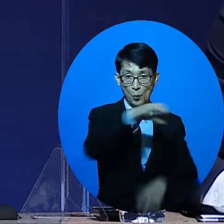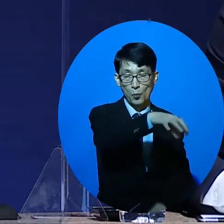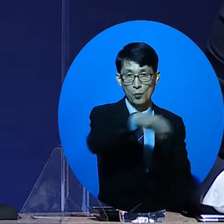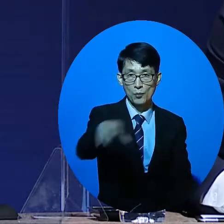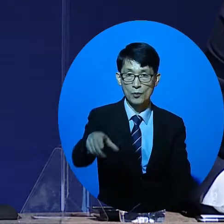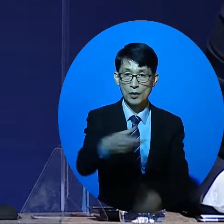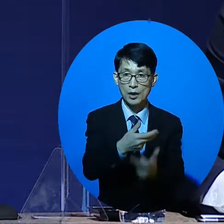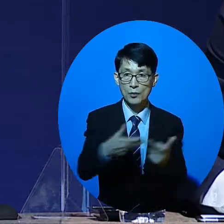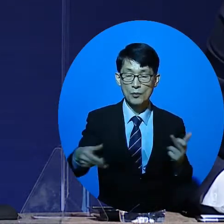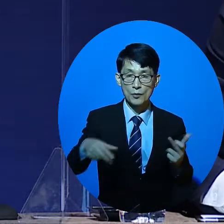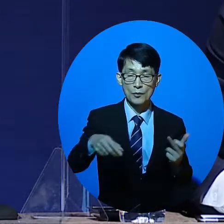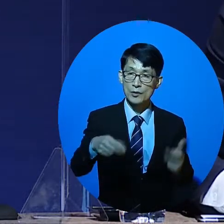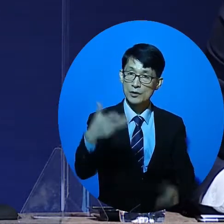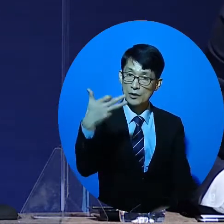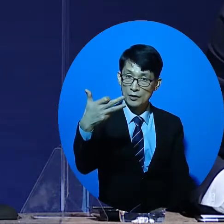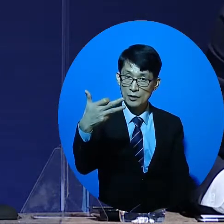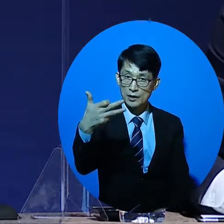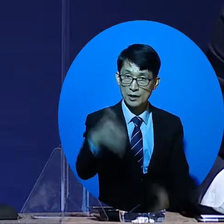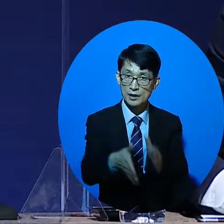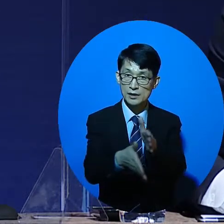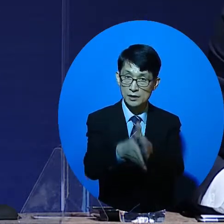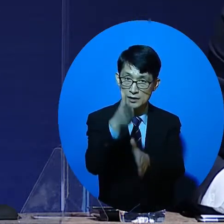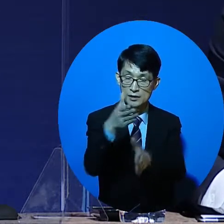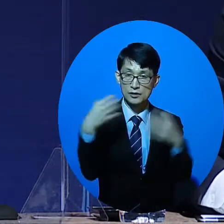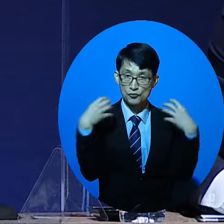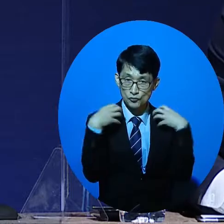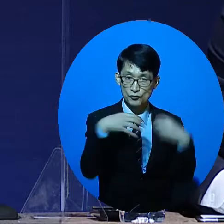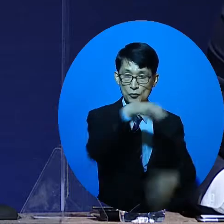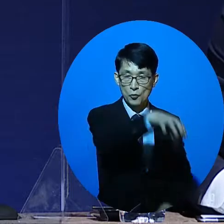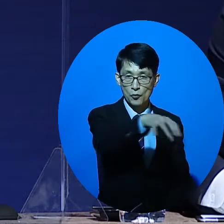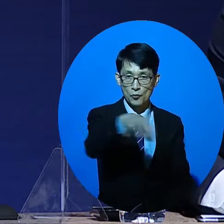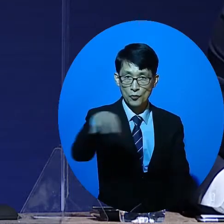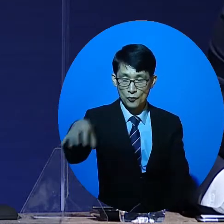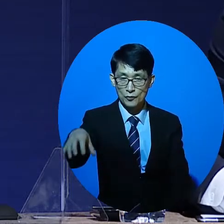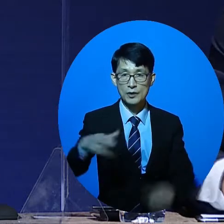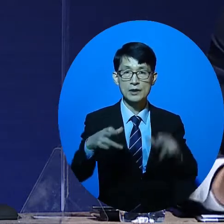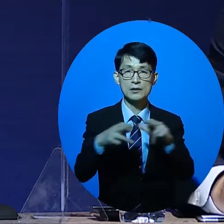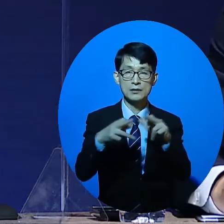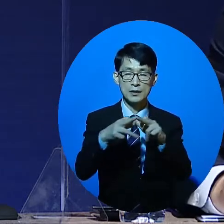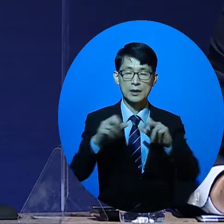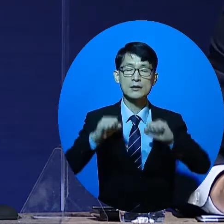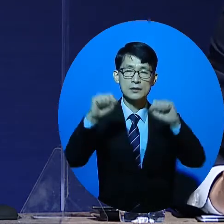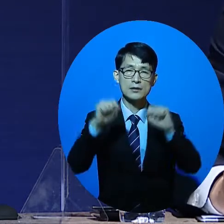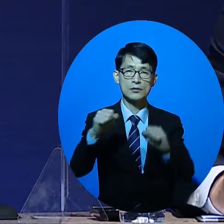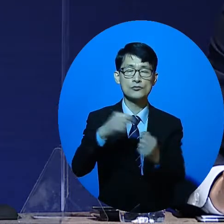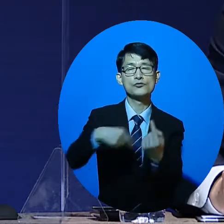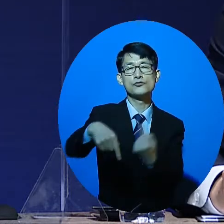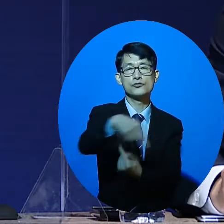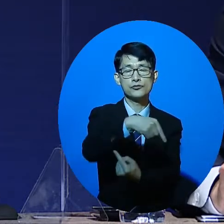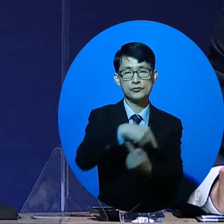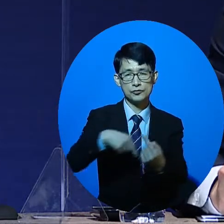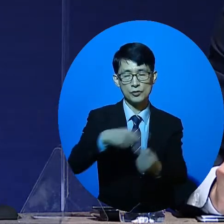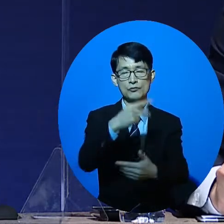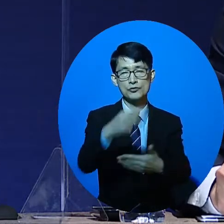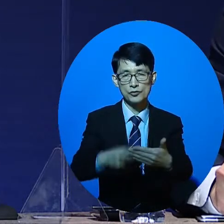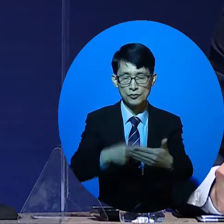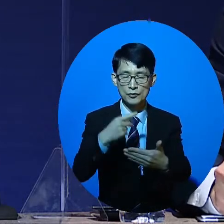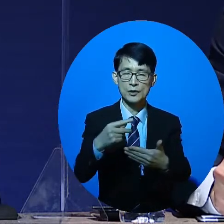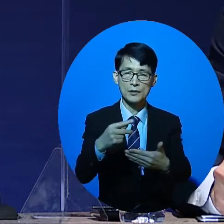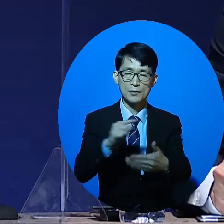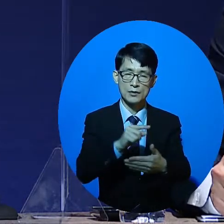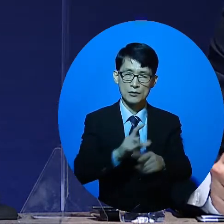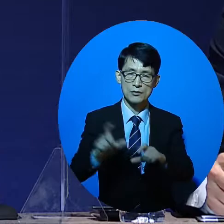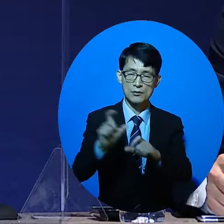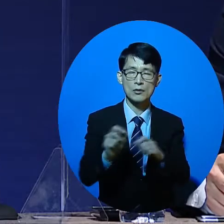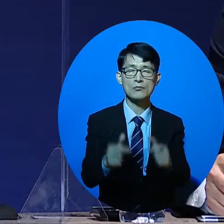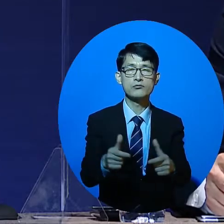자체만 해도 18개 시군에서도 이런 장애인 체육 프로그램을 활성화시킬 수 있는 그런 방안들을 마련할 필요가 있지